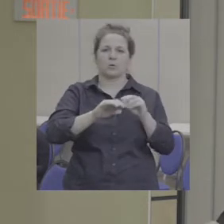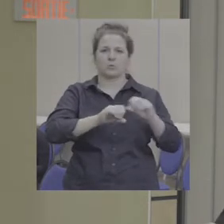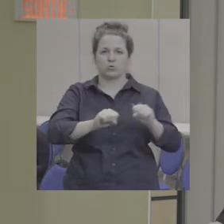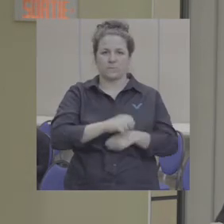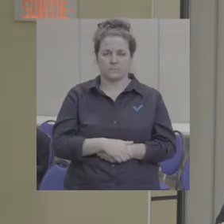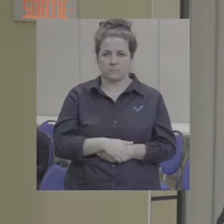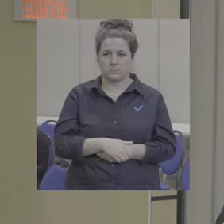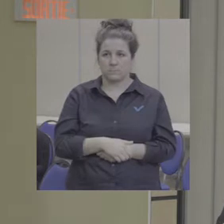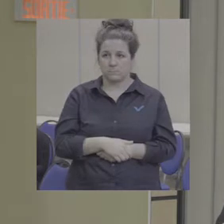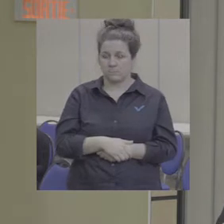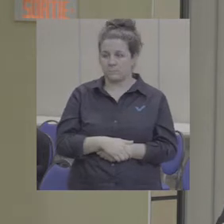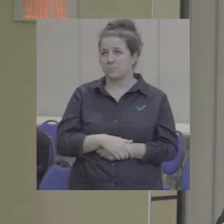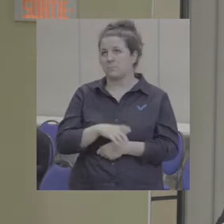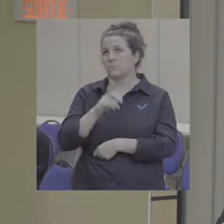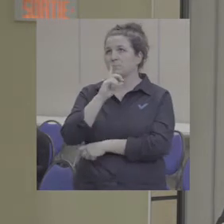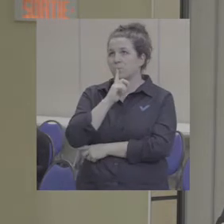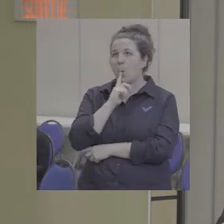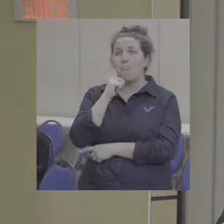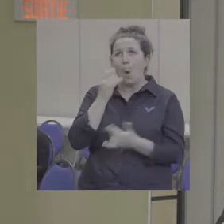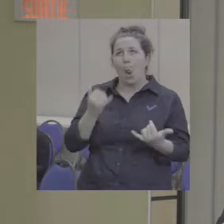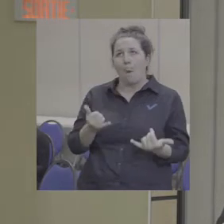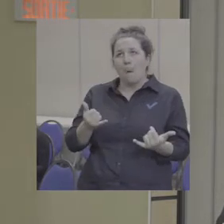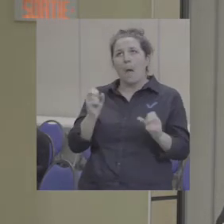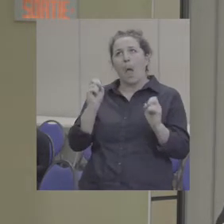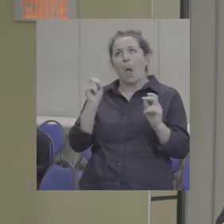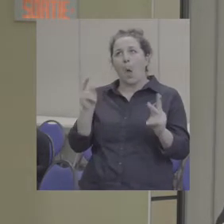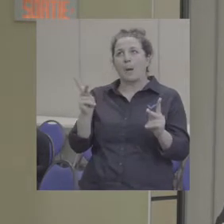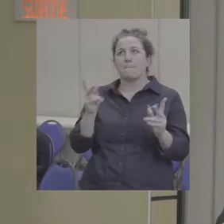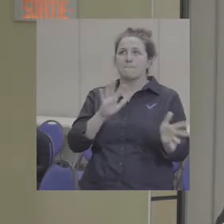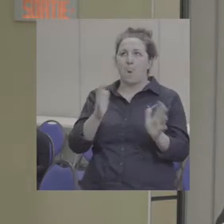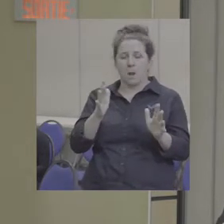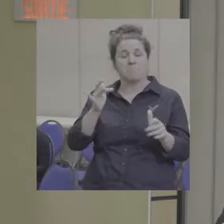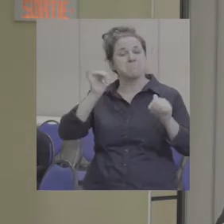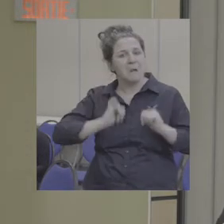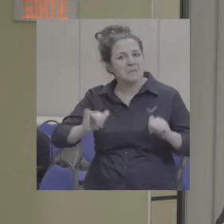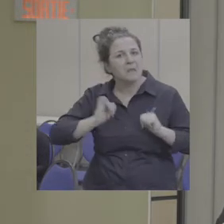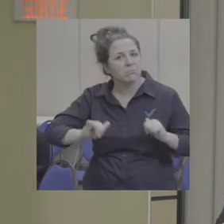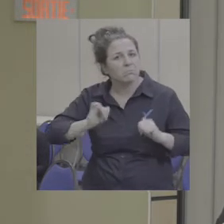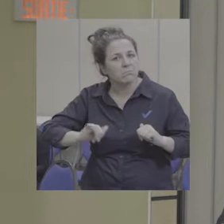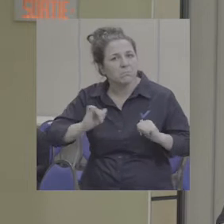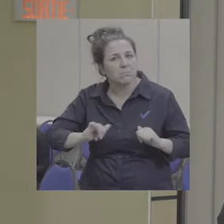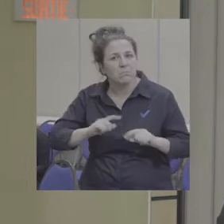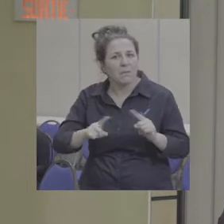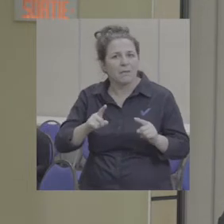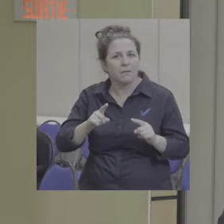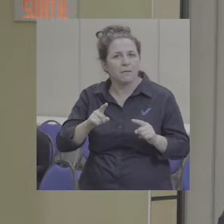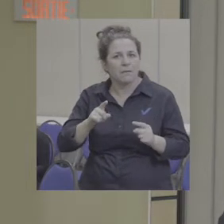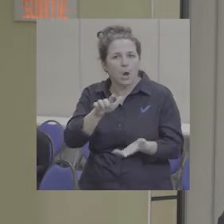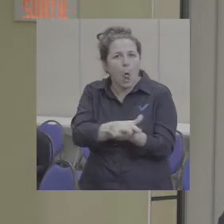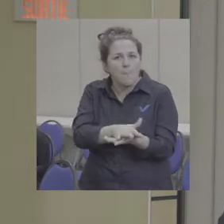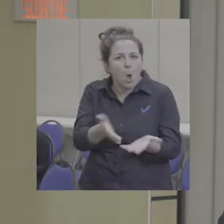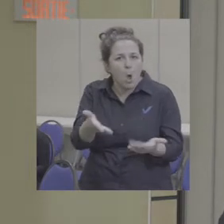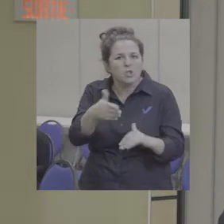pas. Fait que j'ai dit, pour l'instant, ça va être pas pire. Fait qu'on essaie ça, mais ça ne colle pas